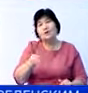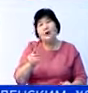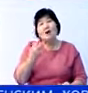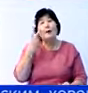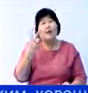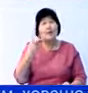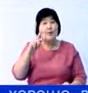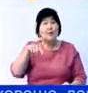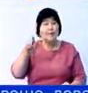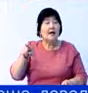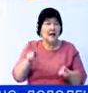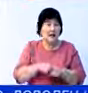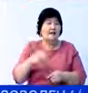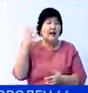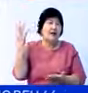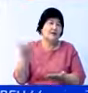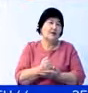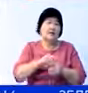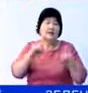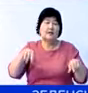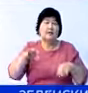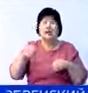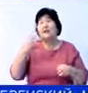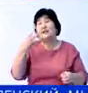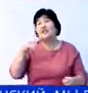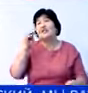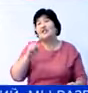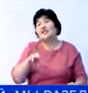тысяч тенге по двум номинациям, а также выиграли сертификат проекта на 30 тысяч тенге.